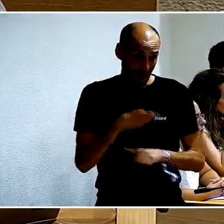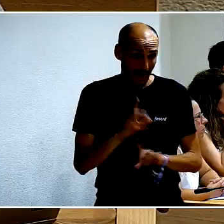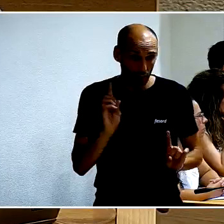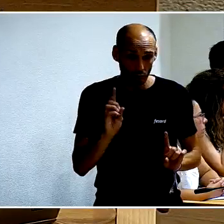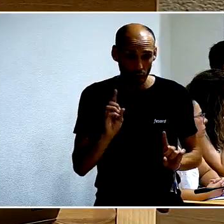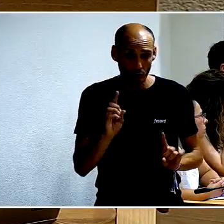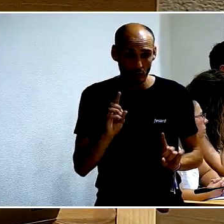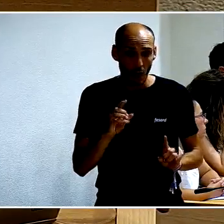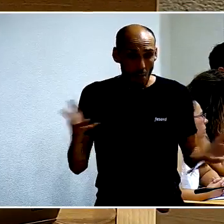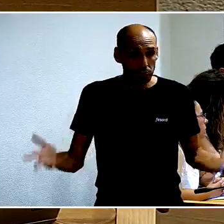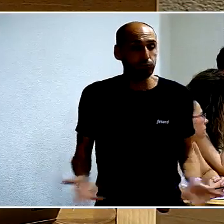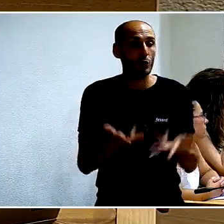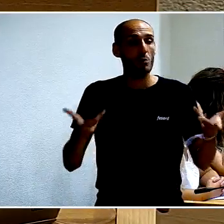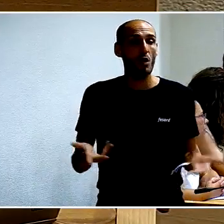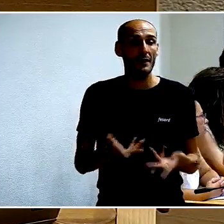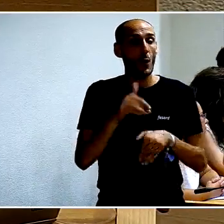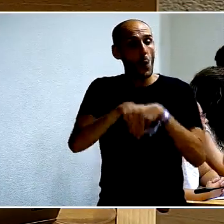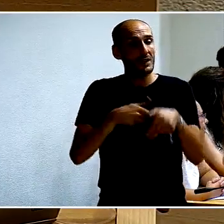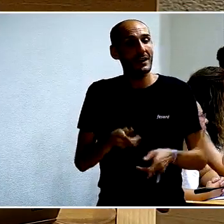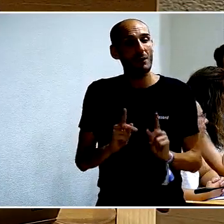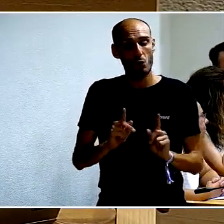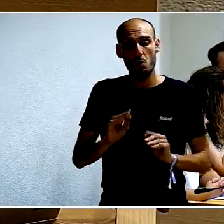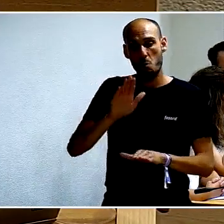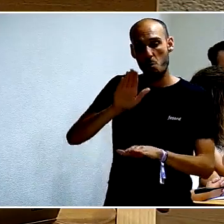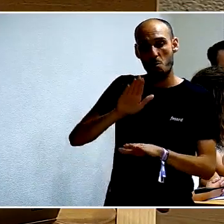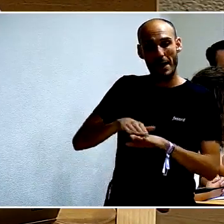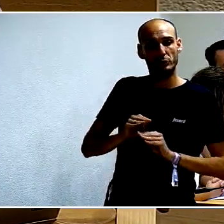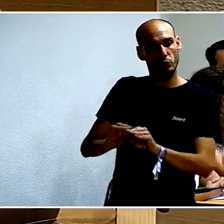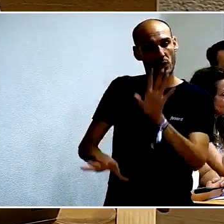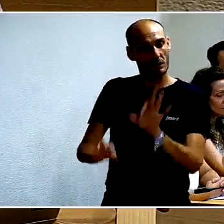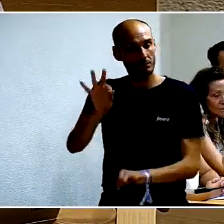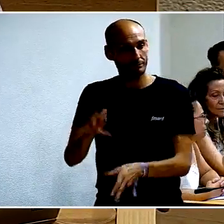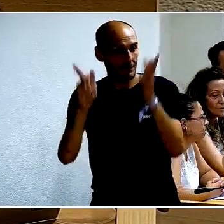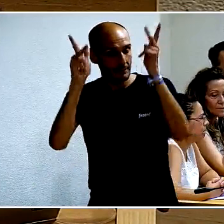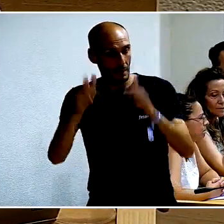a promoure un referèndum d'autodeterminació. Nosaltres mirem cap a altre costat.